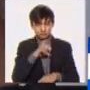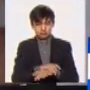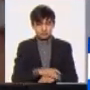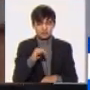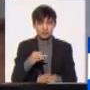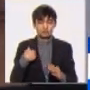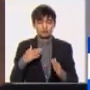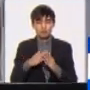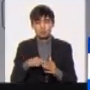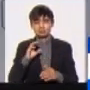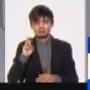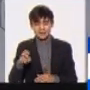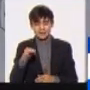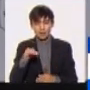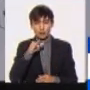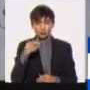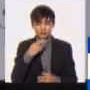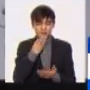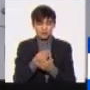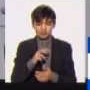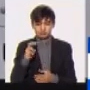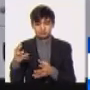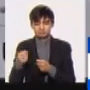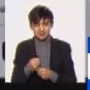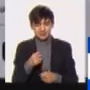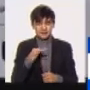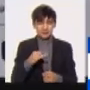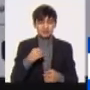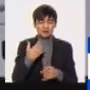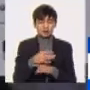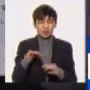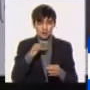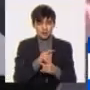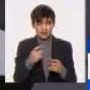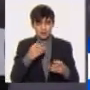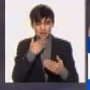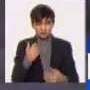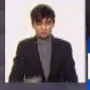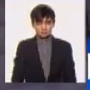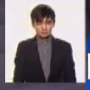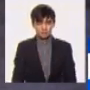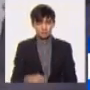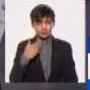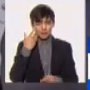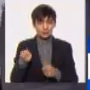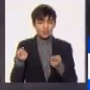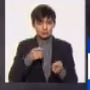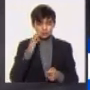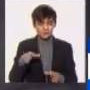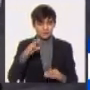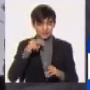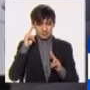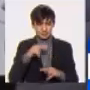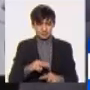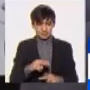да, үйге барып жеке куәлігімді алып келдім. Сөйтсем біздің көшеге тарататындар емес екен. Қашан келетінін ешкім